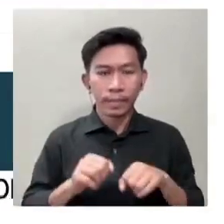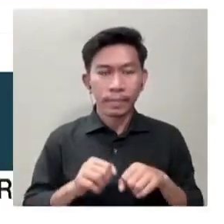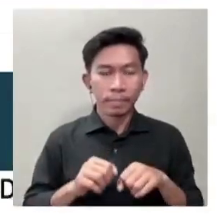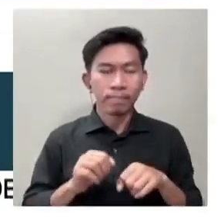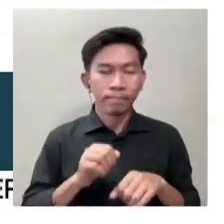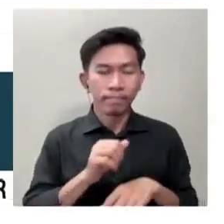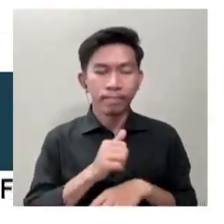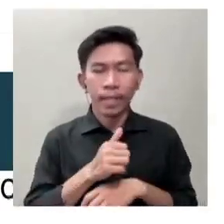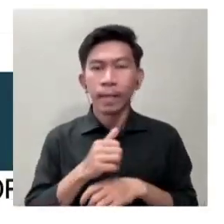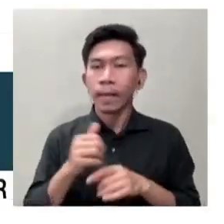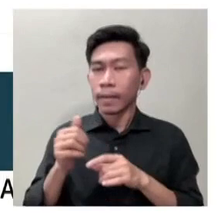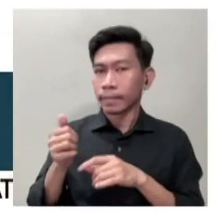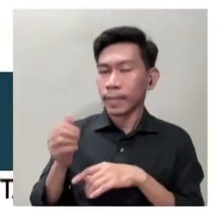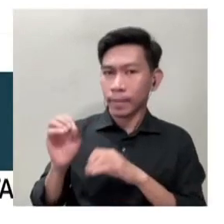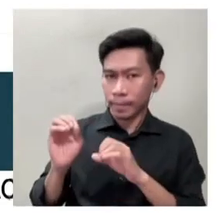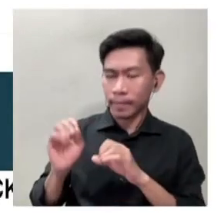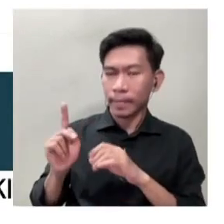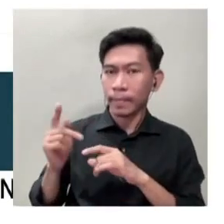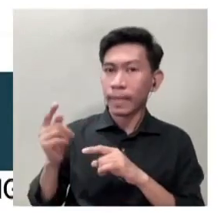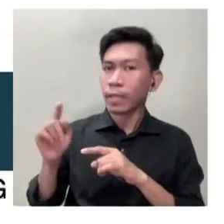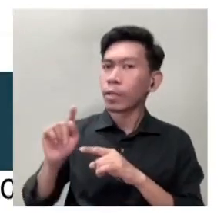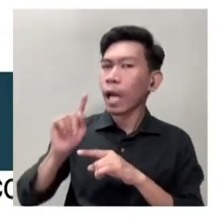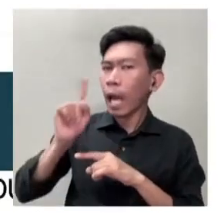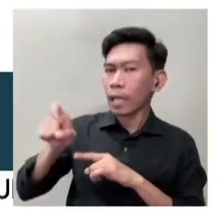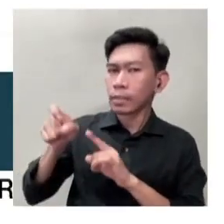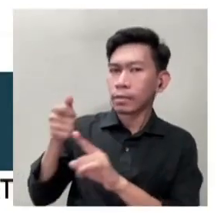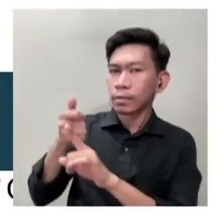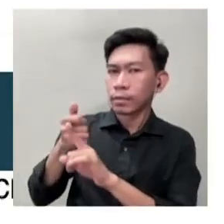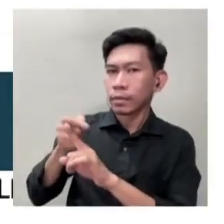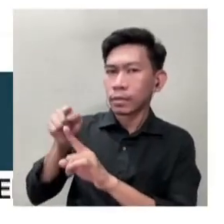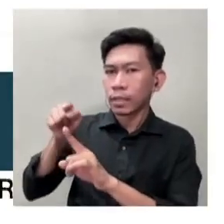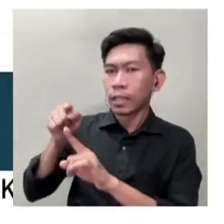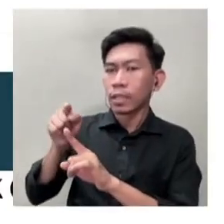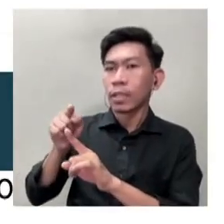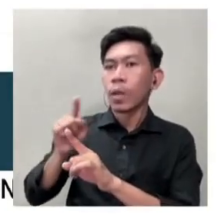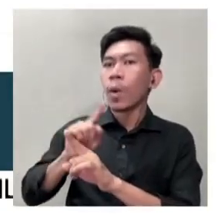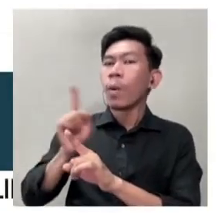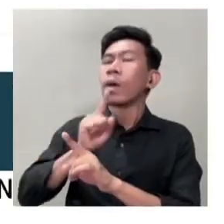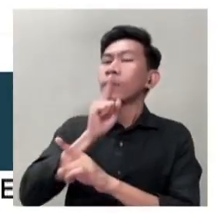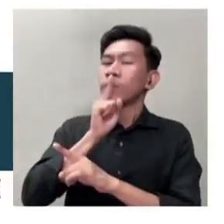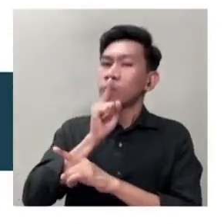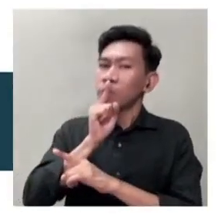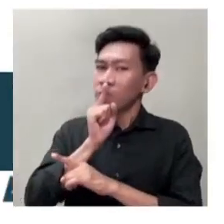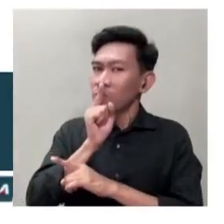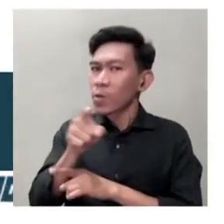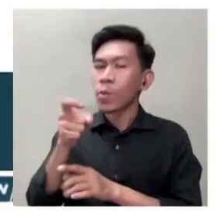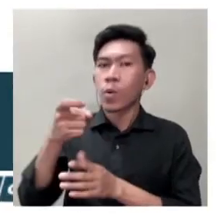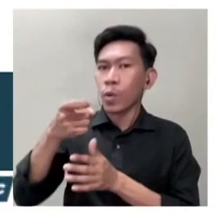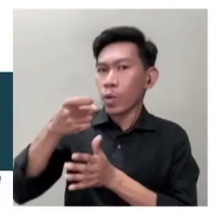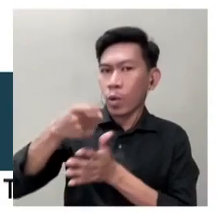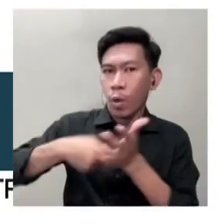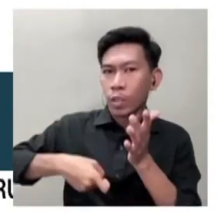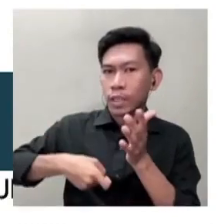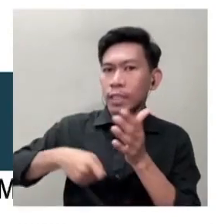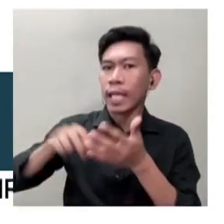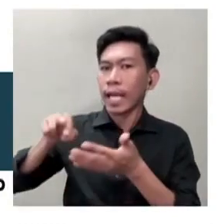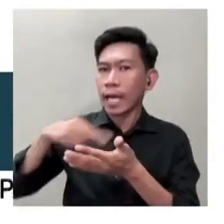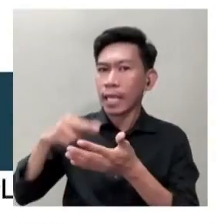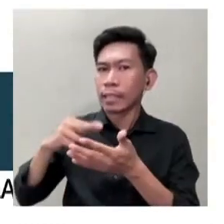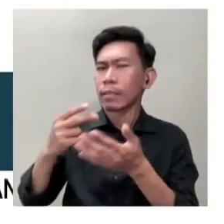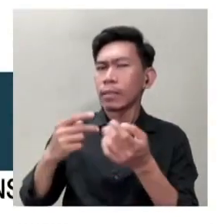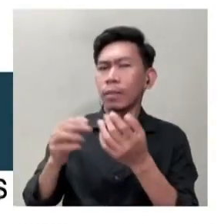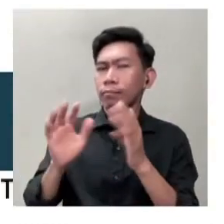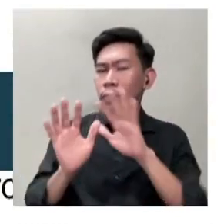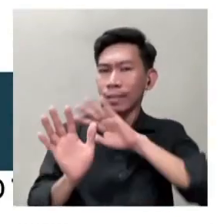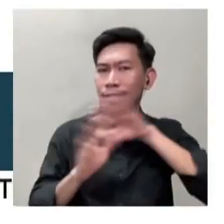Mr. Kotsko, so kung kayo po ang tatanungin, ano ang true value ngayon Without the price cap ha, ano ang true